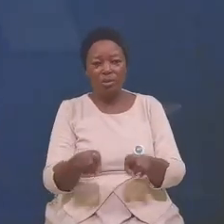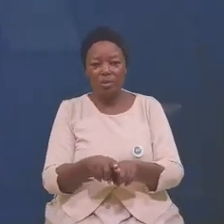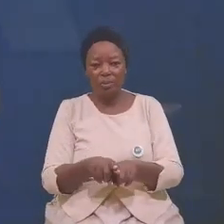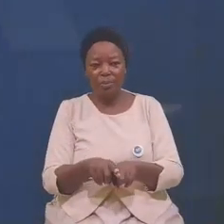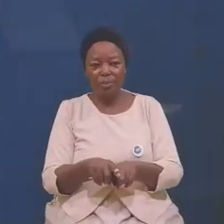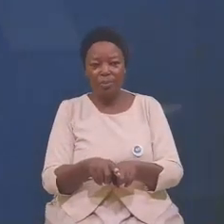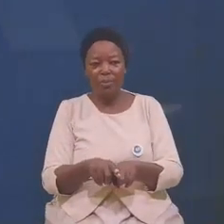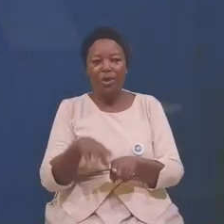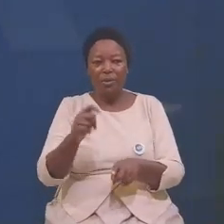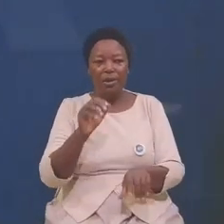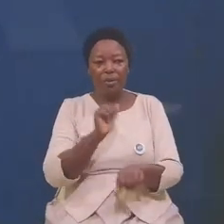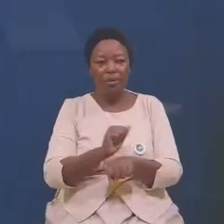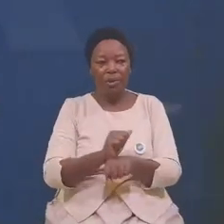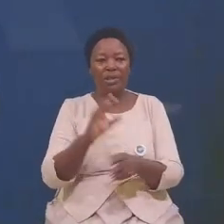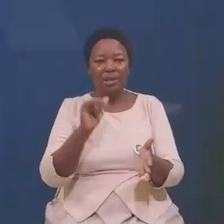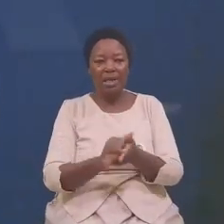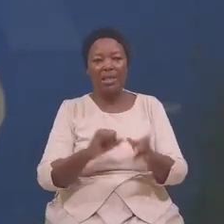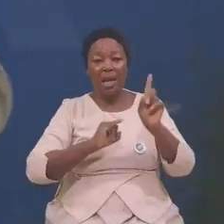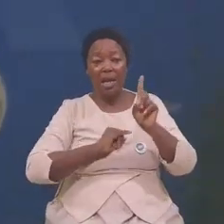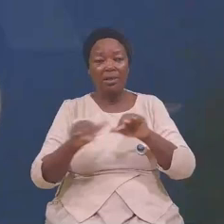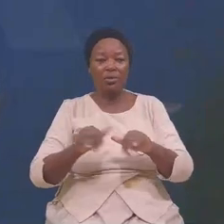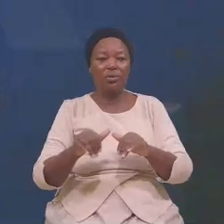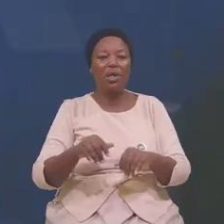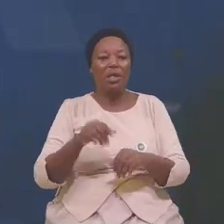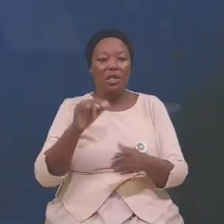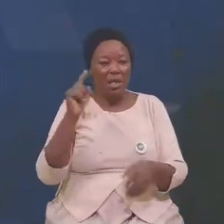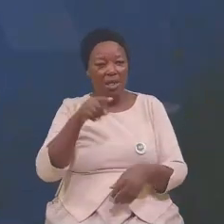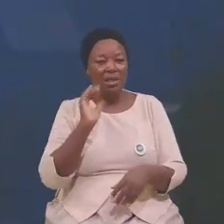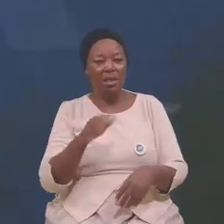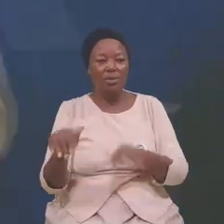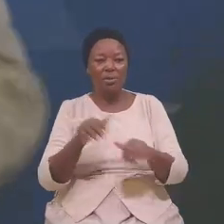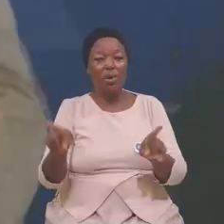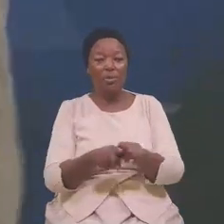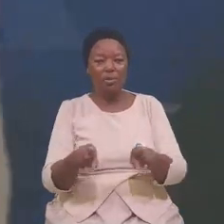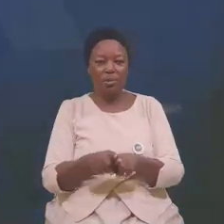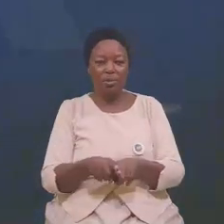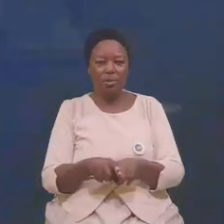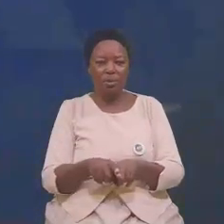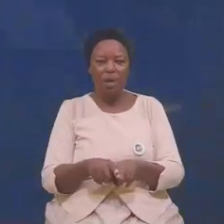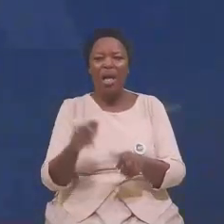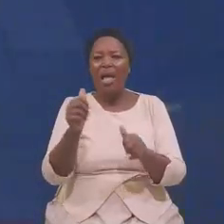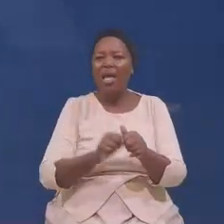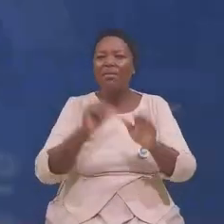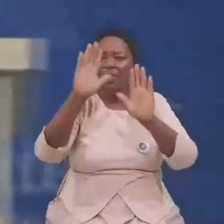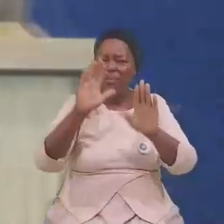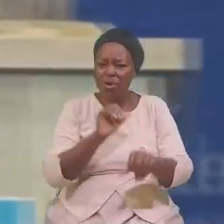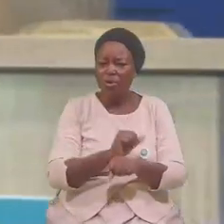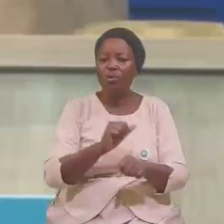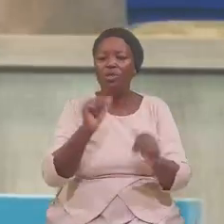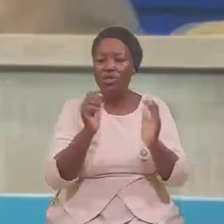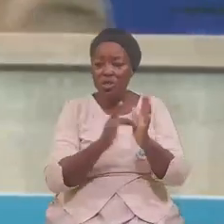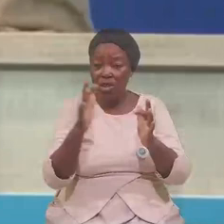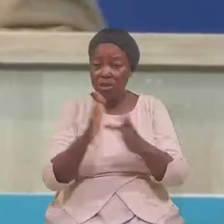Les œuvres que je fais, il en fera aussi. Chaque miracle que Jésus a